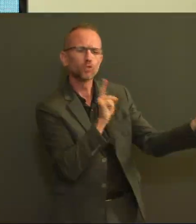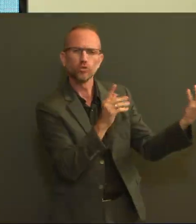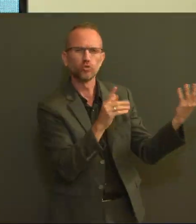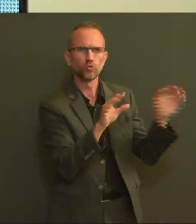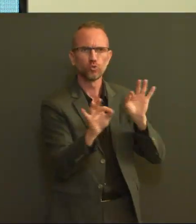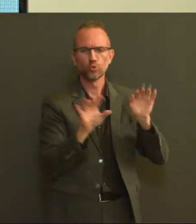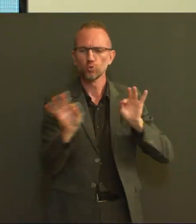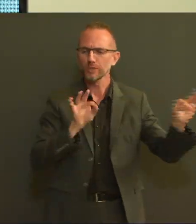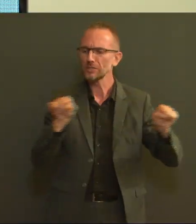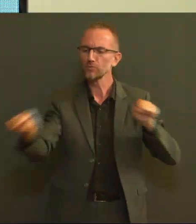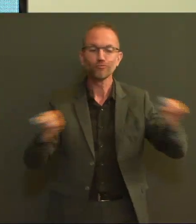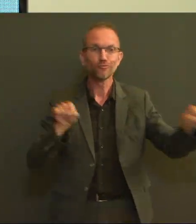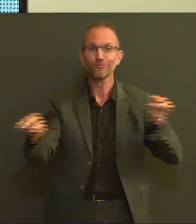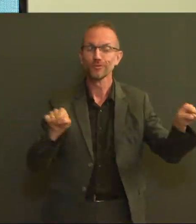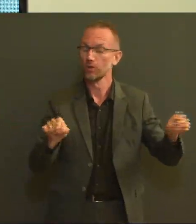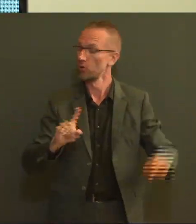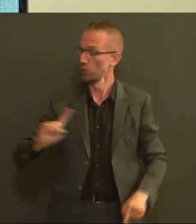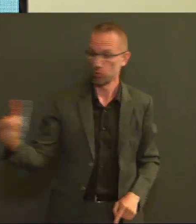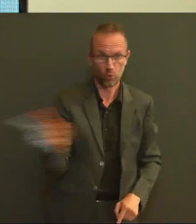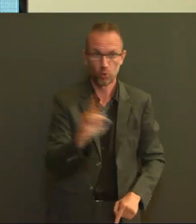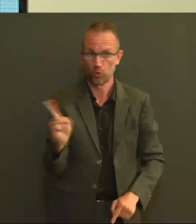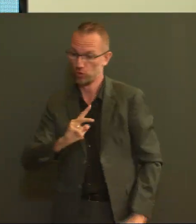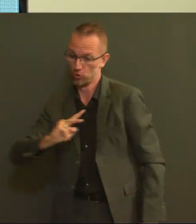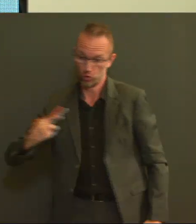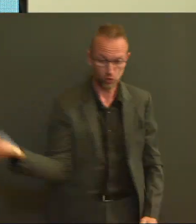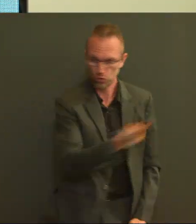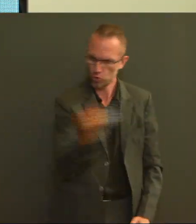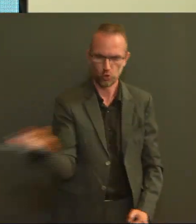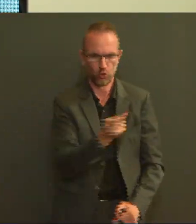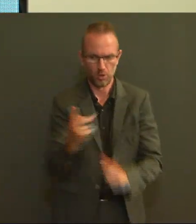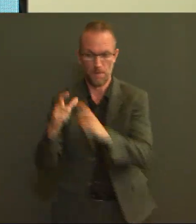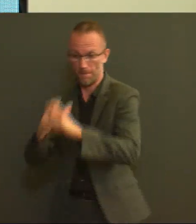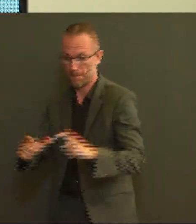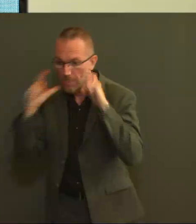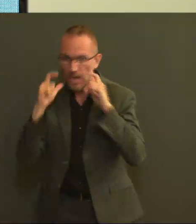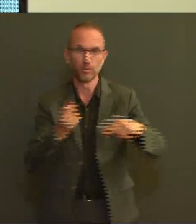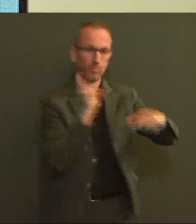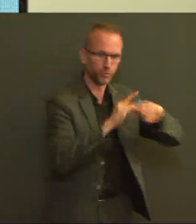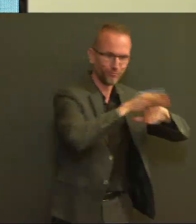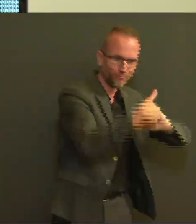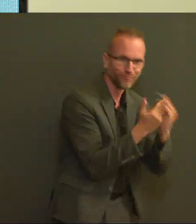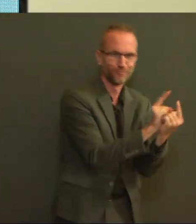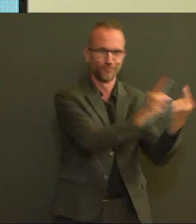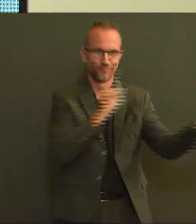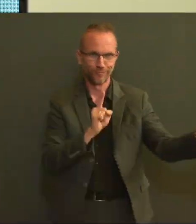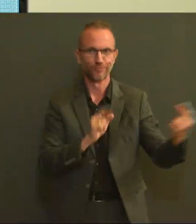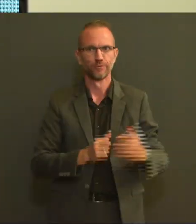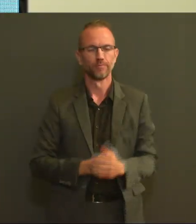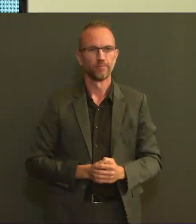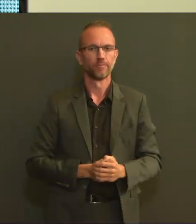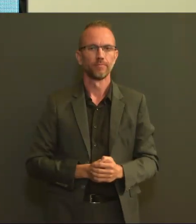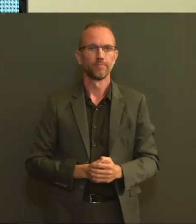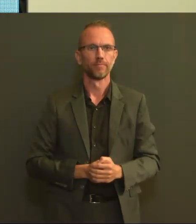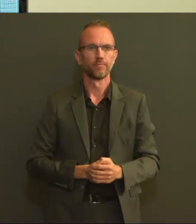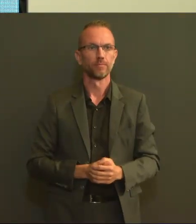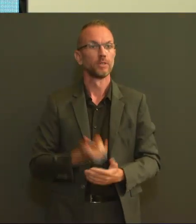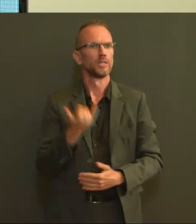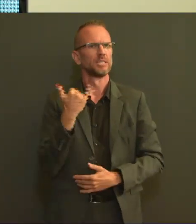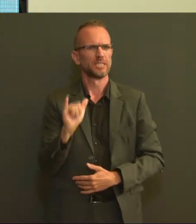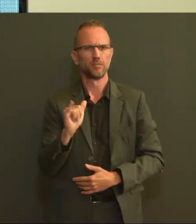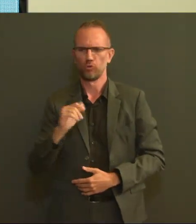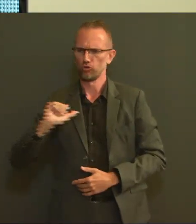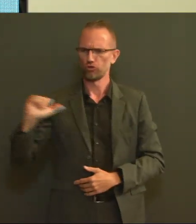contacts et rester chez vous lorsque vous êtes malade. C'est grâce à ces mesures que l'on contribuera à limiter la